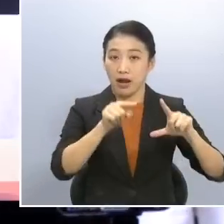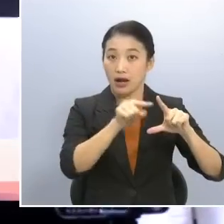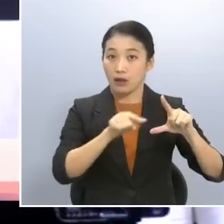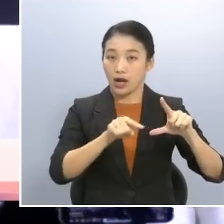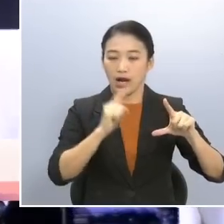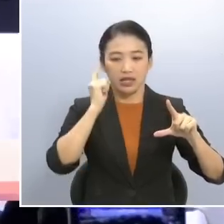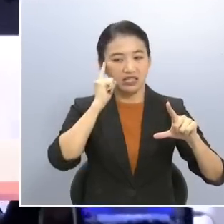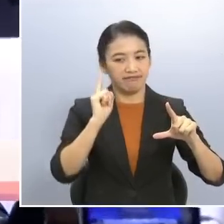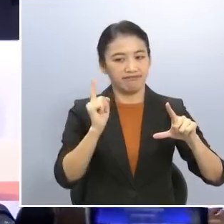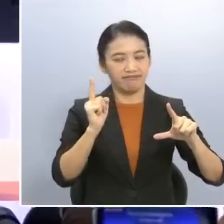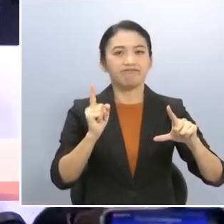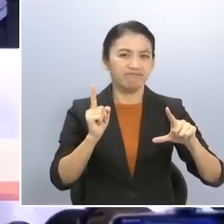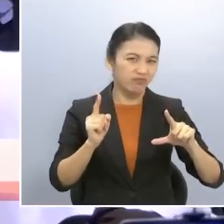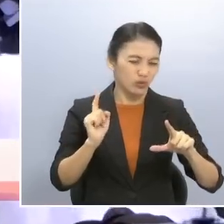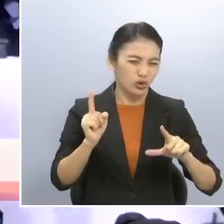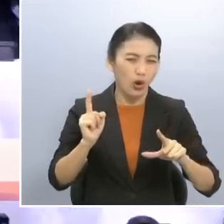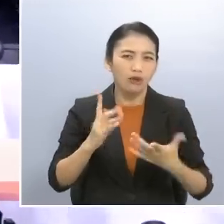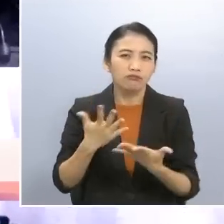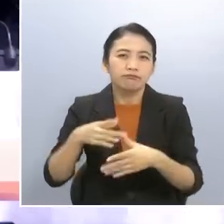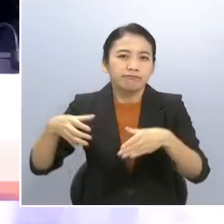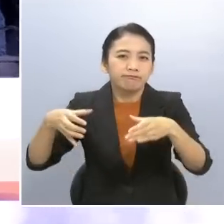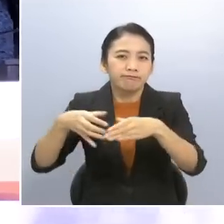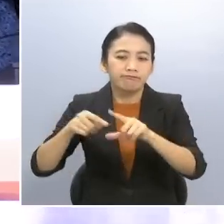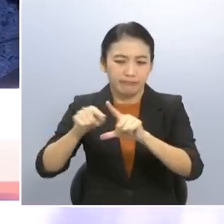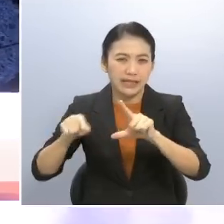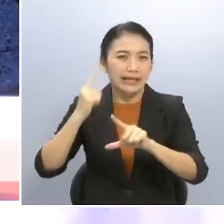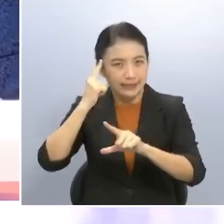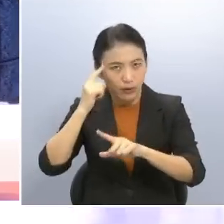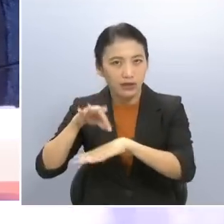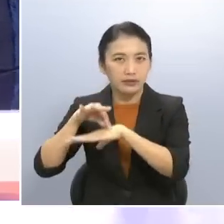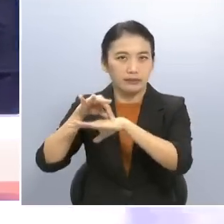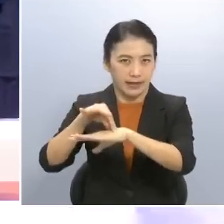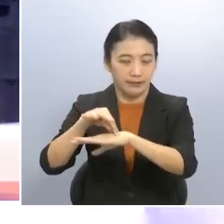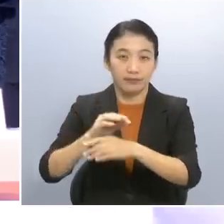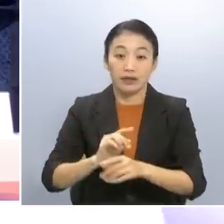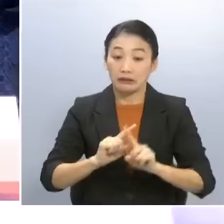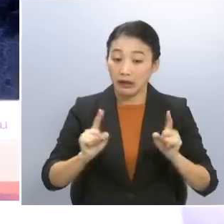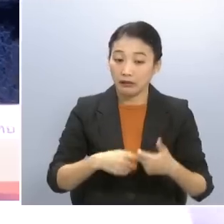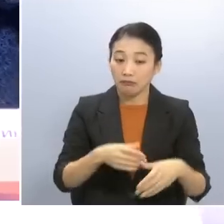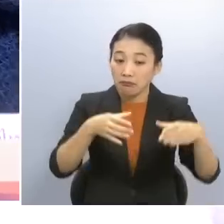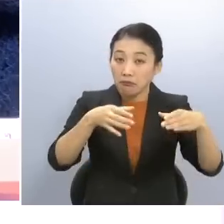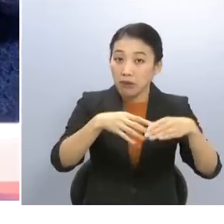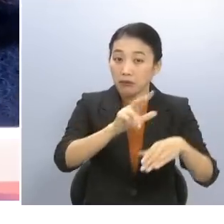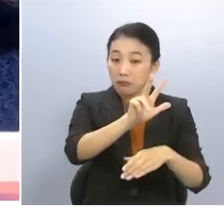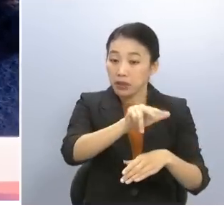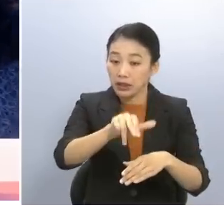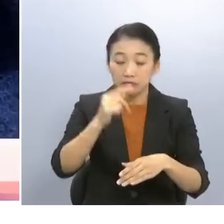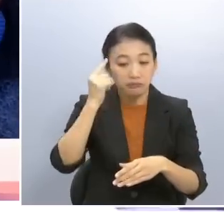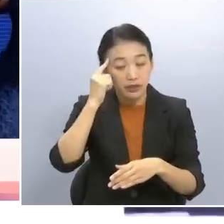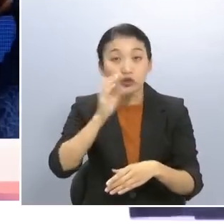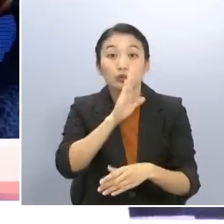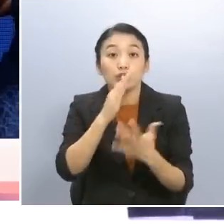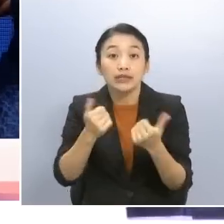ก็ควรจะต้องอยู่กับก้าวไกลทางฝั่งเพื่อไทยเขาก็มองว่าจริงๆแล้วเนี่ยในมุมของก้าวไกลพอได้นายกไป